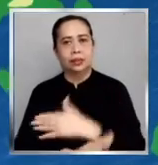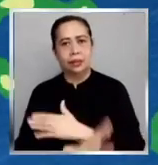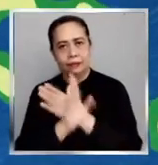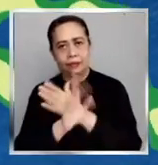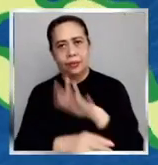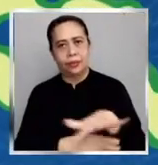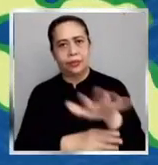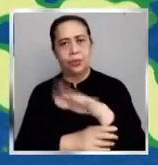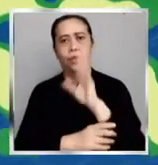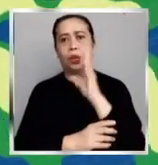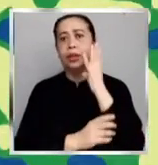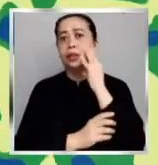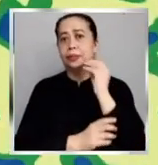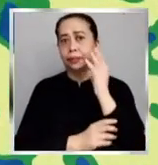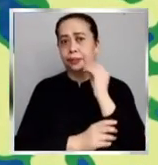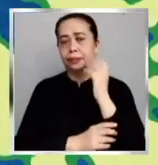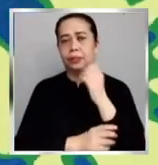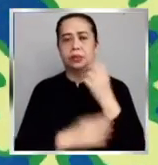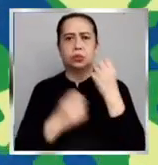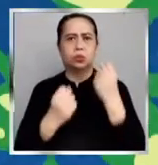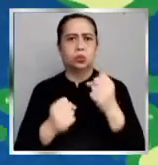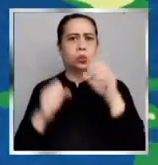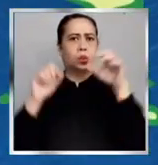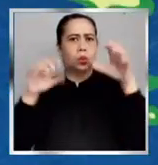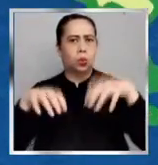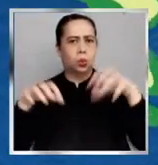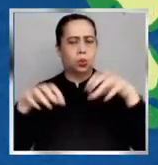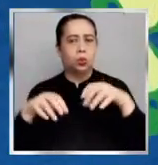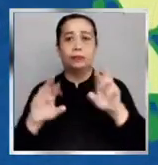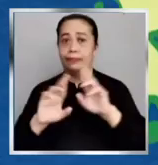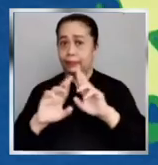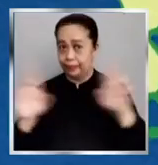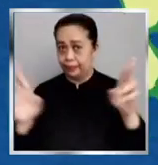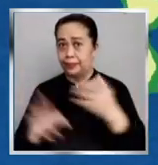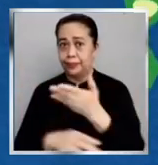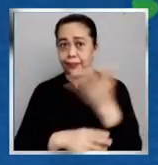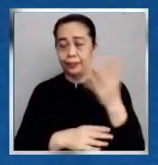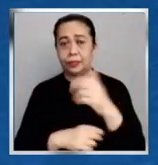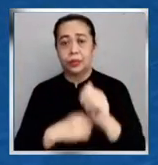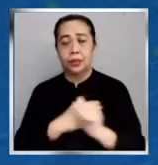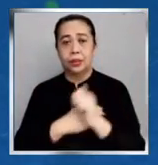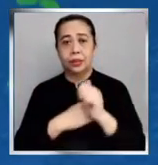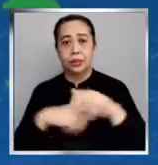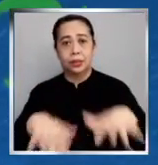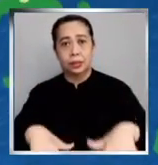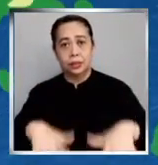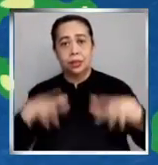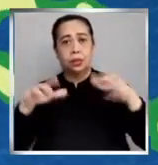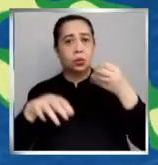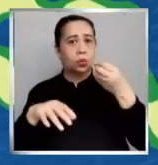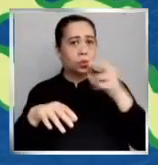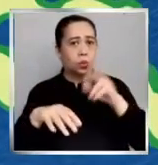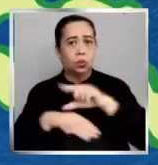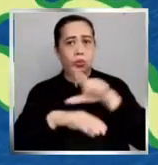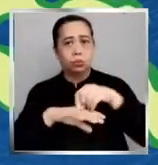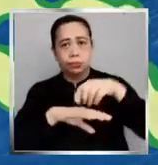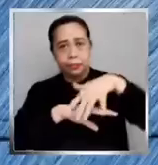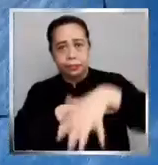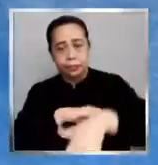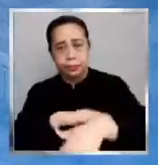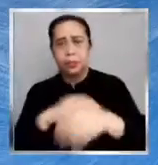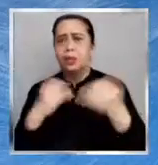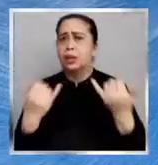naman ng matitinding ulan. Maging I am ready po sa banta ng baha o pagguho ng lupa. Sa ngayon, wala pa